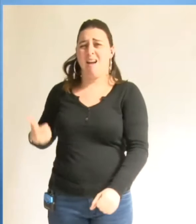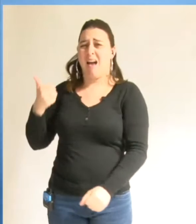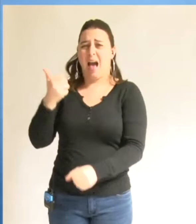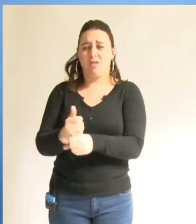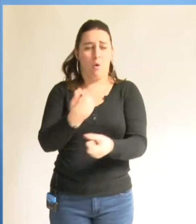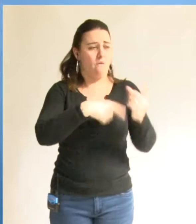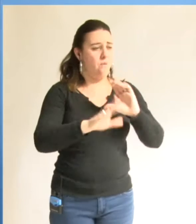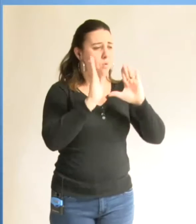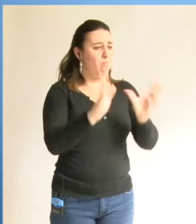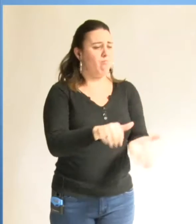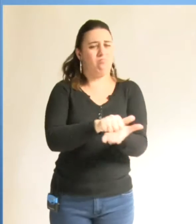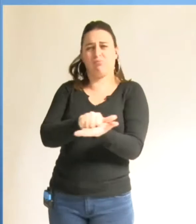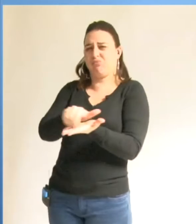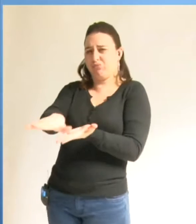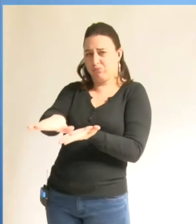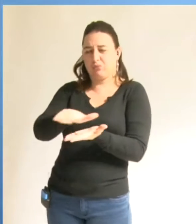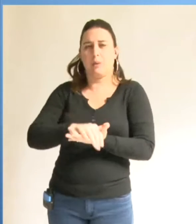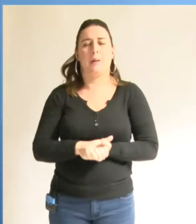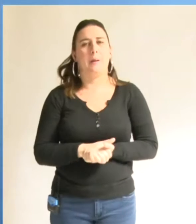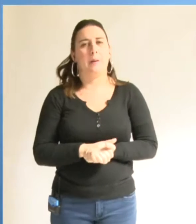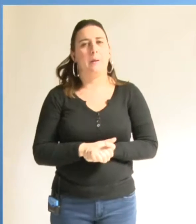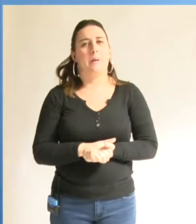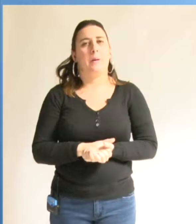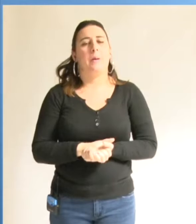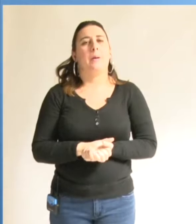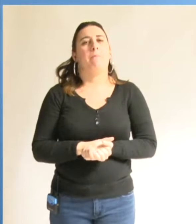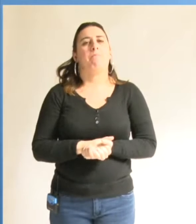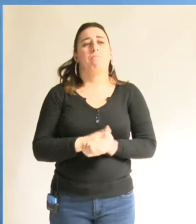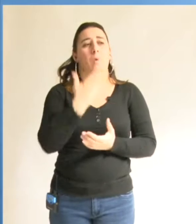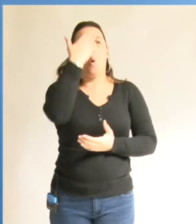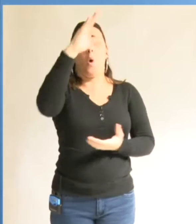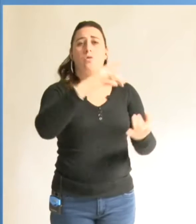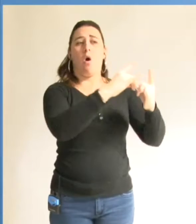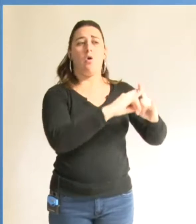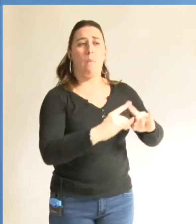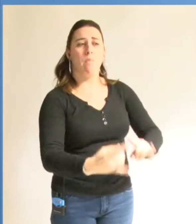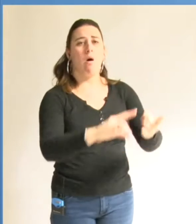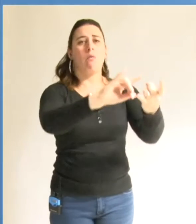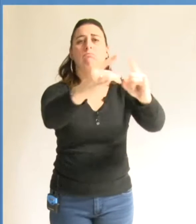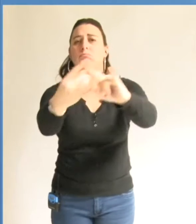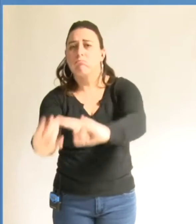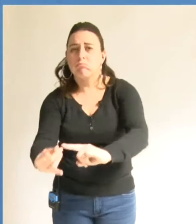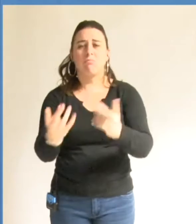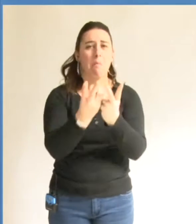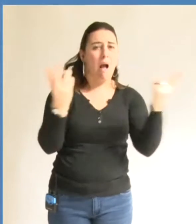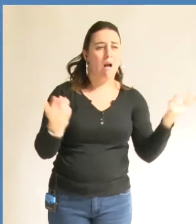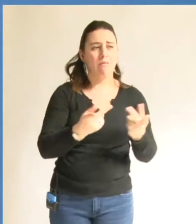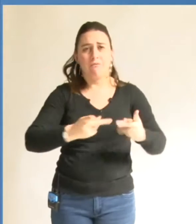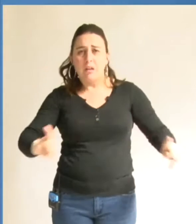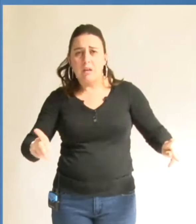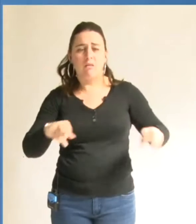procédiez à l'arrêté d'expulsion, les différents campements qui sont installés dans la ville, dans les parcs